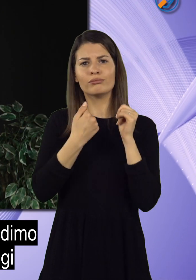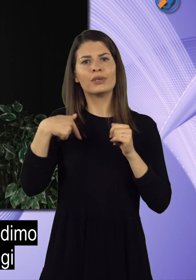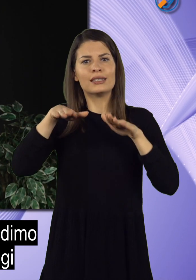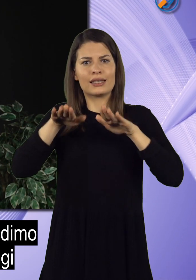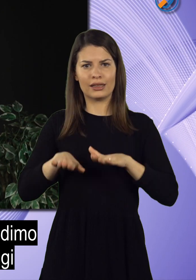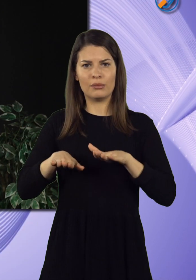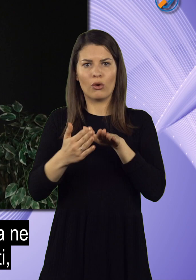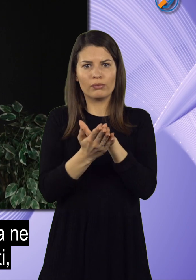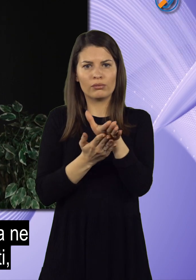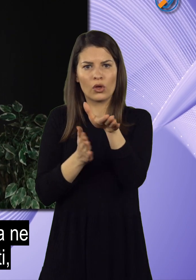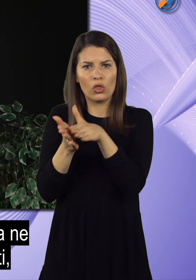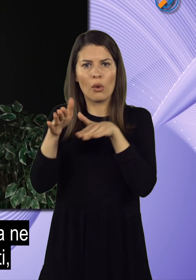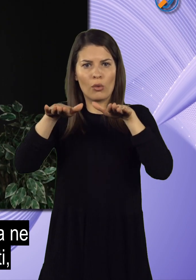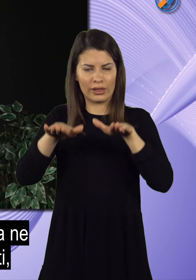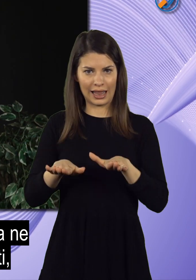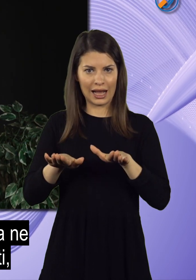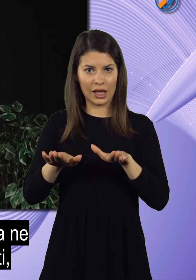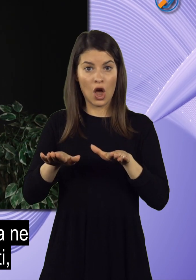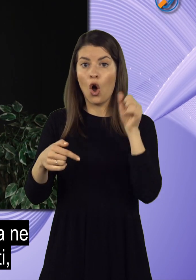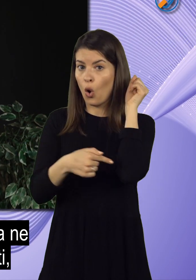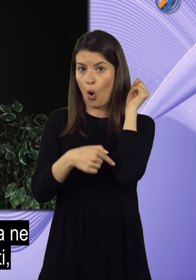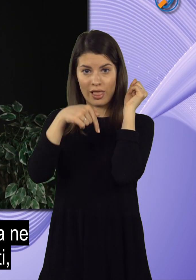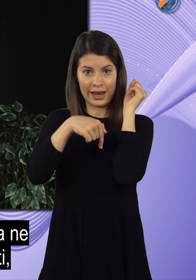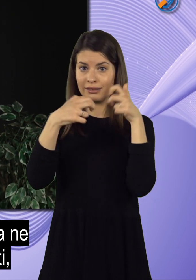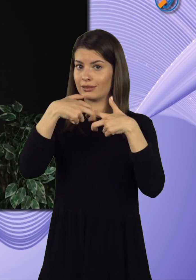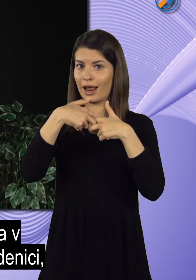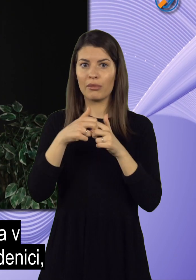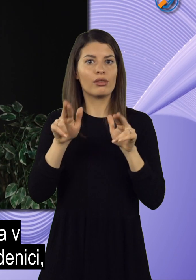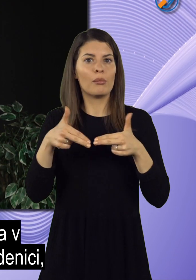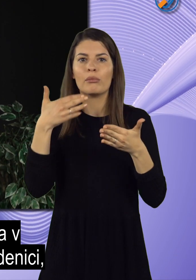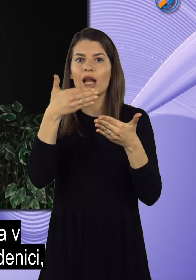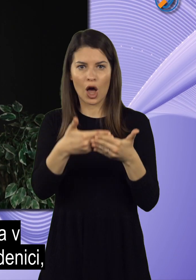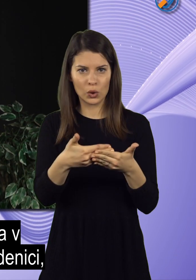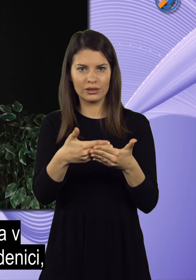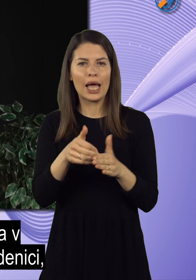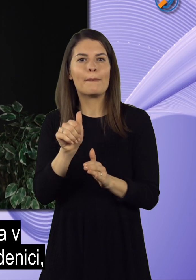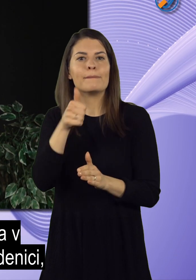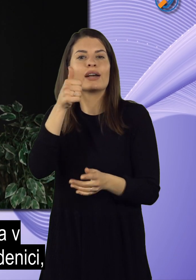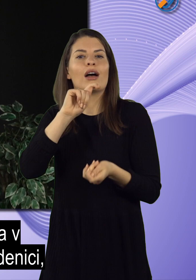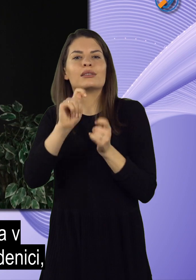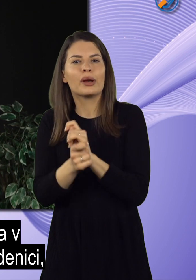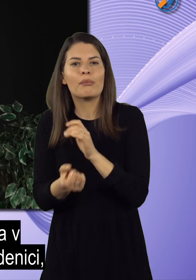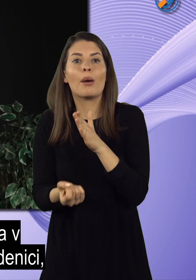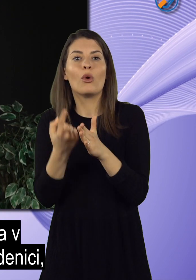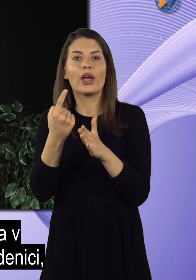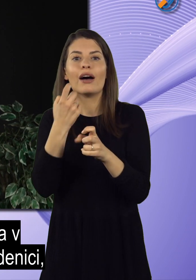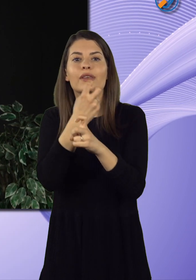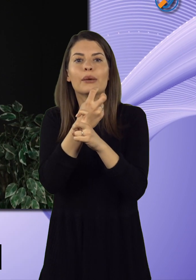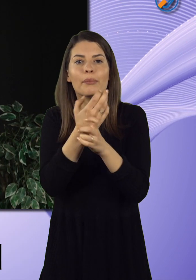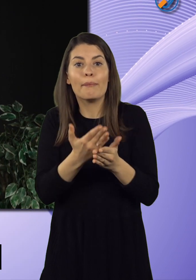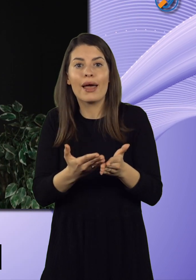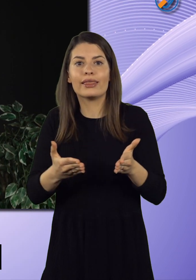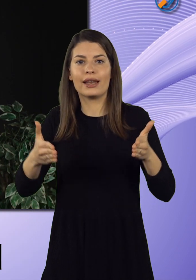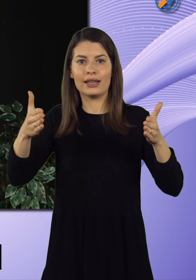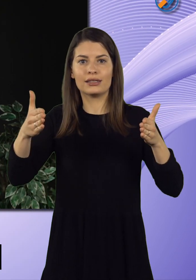z nogami na podlagi in kolenskega sklepa ne moremo prilagoditi, bo prva sprememba v položaju nastala v medenici,